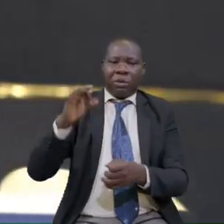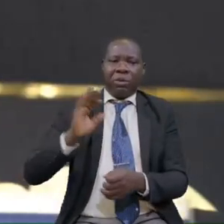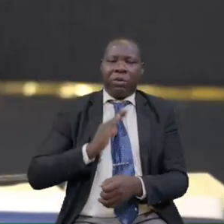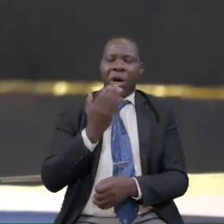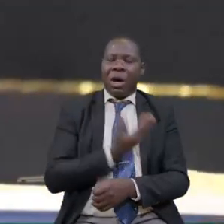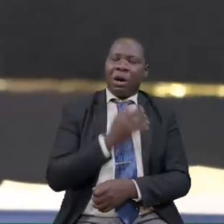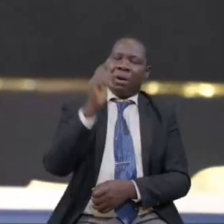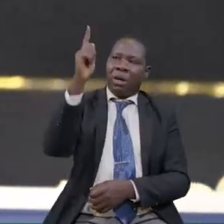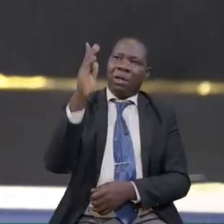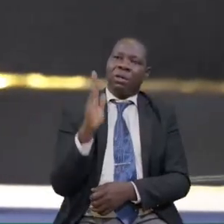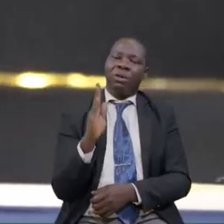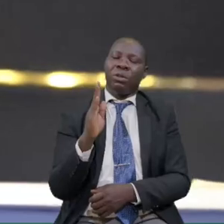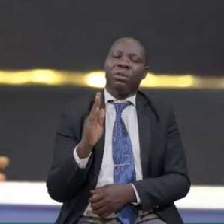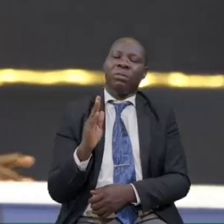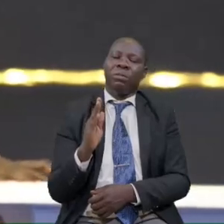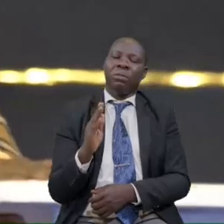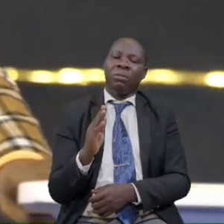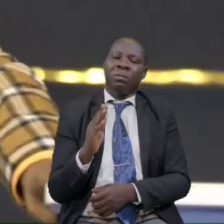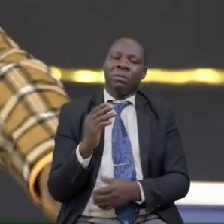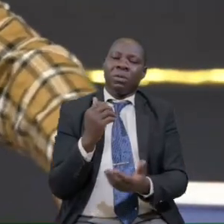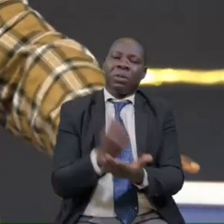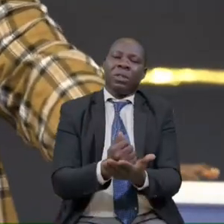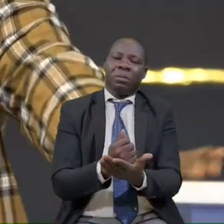notre Dieu.